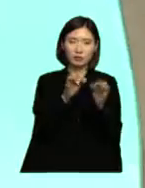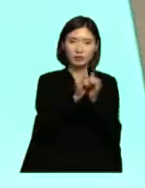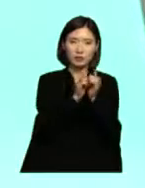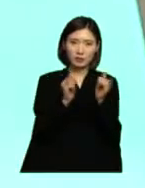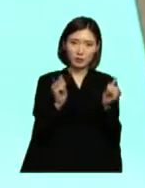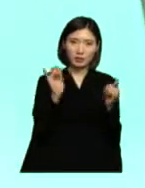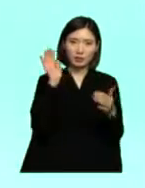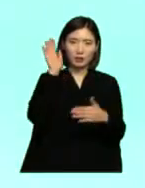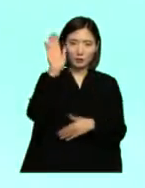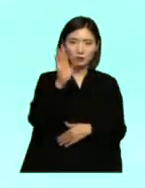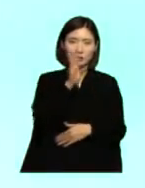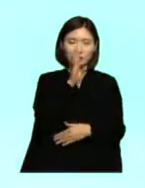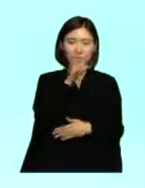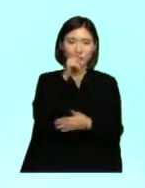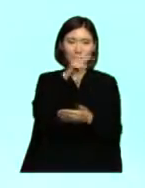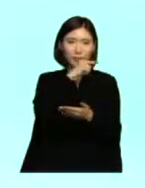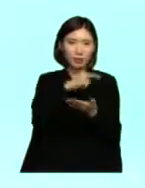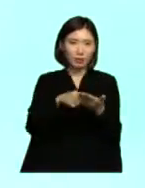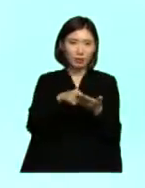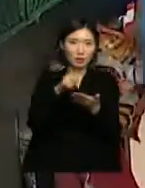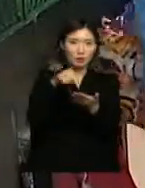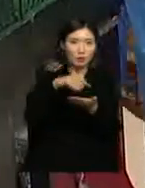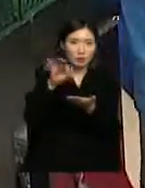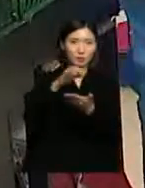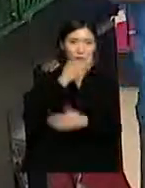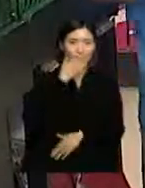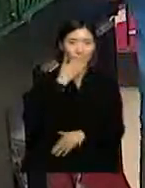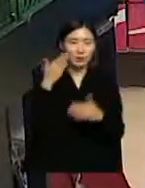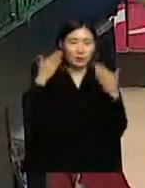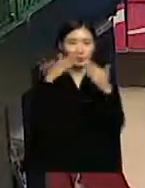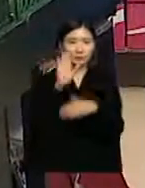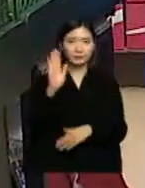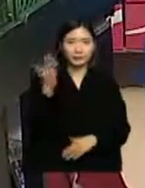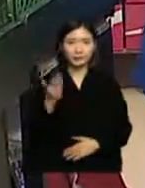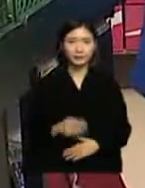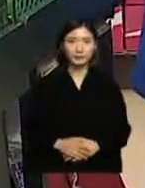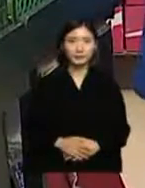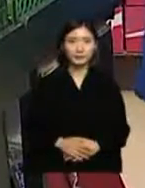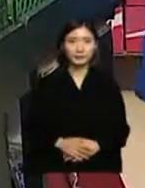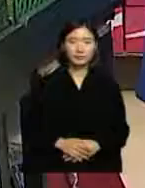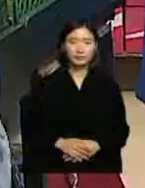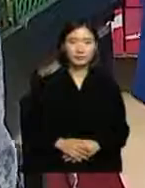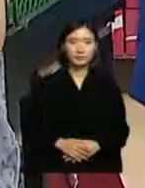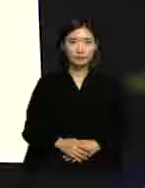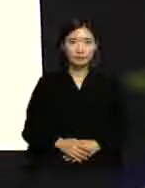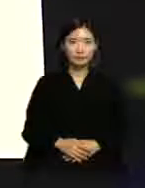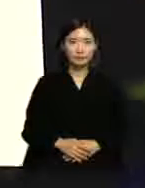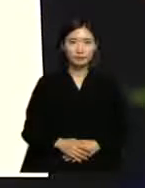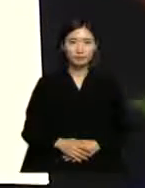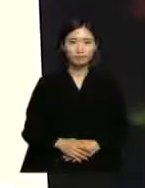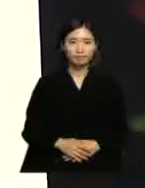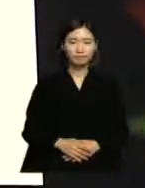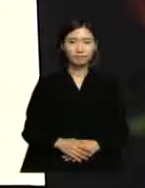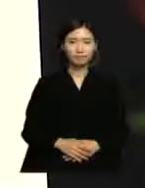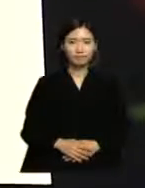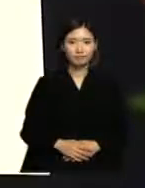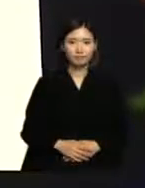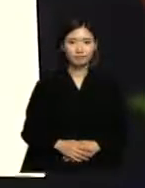앞으로 실질적인 피해 보상을 받을 수 있을지 주목됩니다. 딜라이브 서울 경기 케이블TV 이재용입니다.